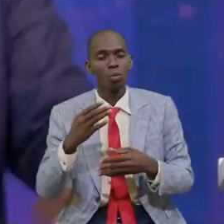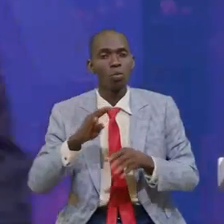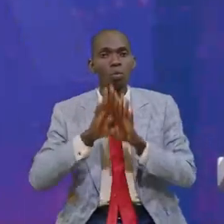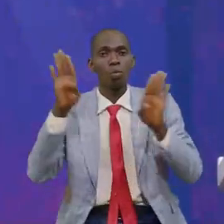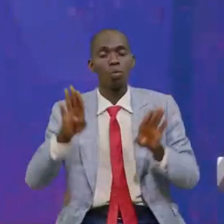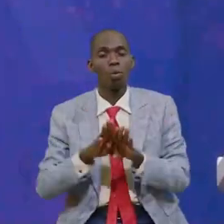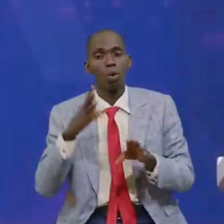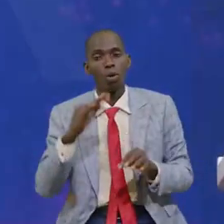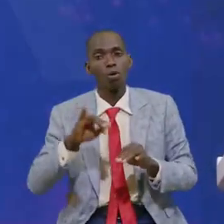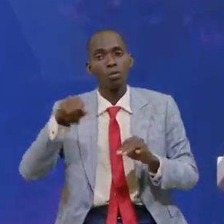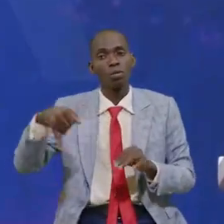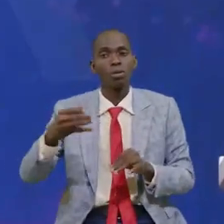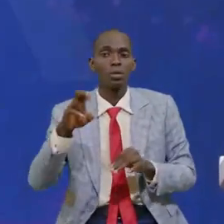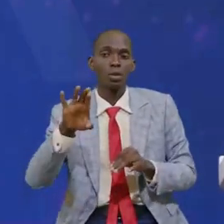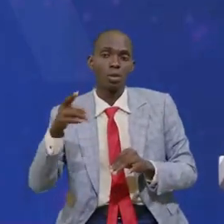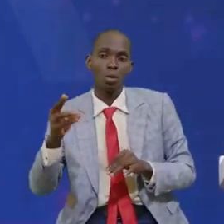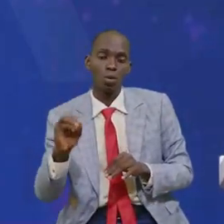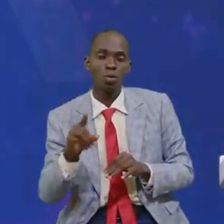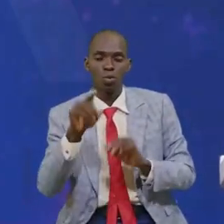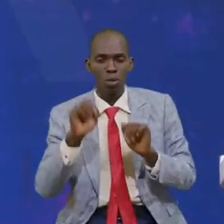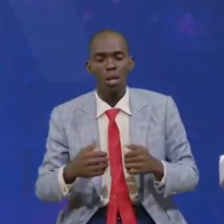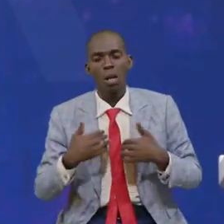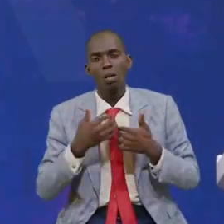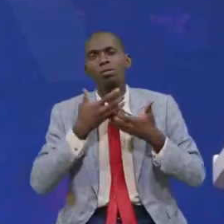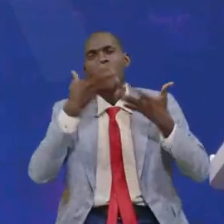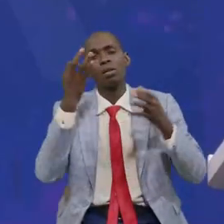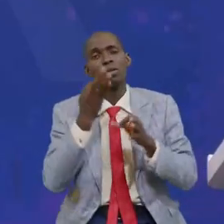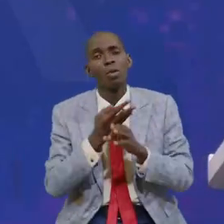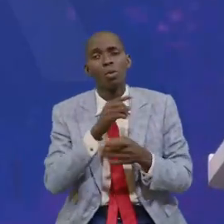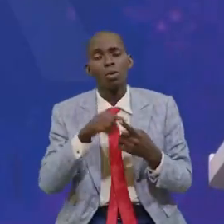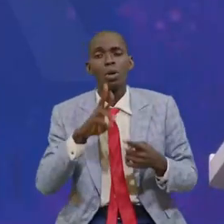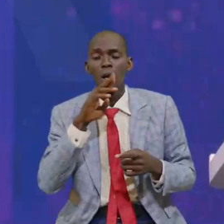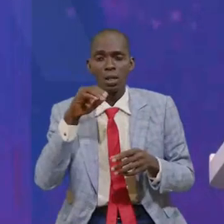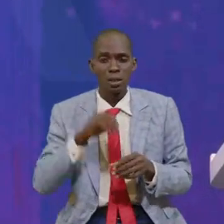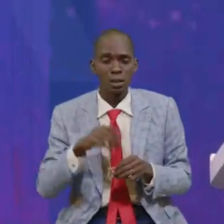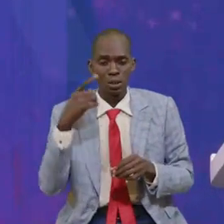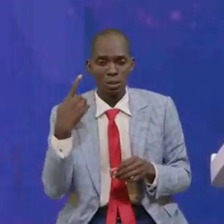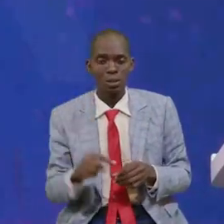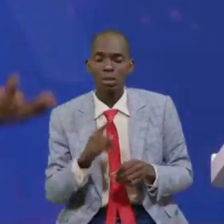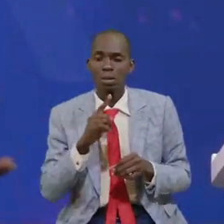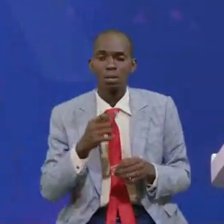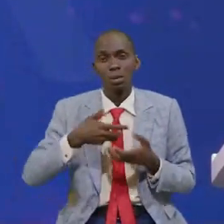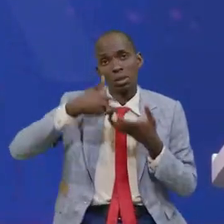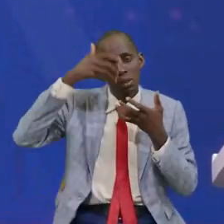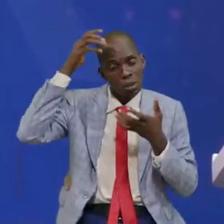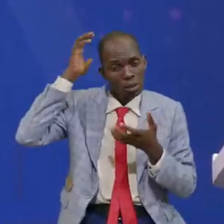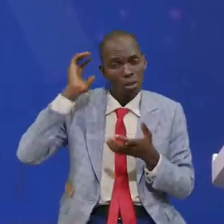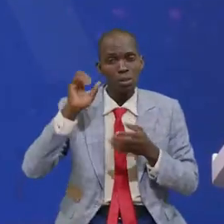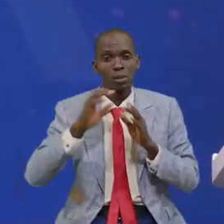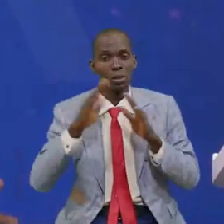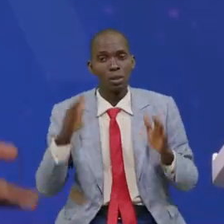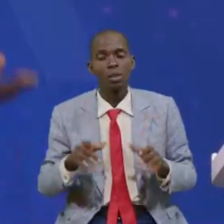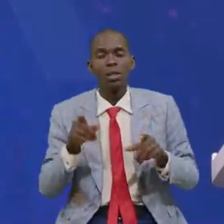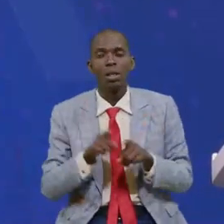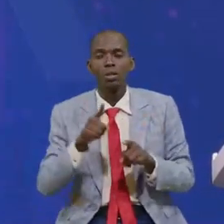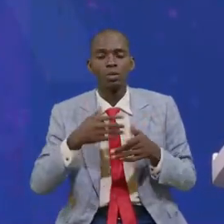tu peux avoir la foi qui crie. Mais quand tu es dans la fosse au lion, comme tu respires la foi, comme tu respires